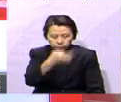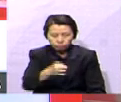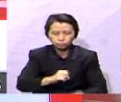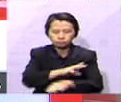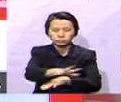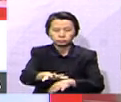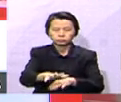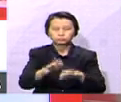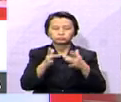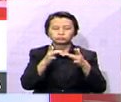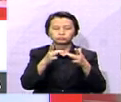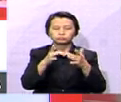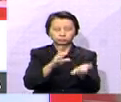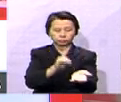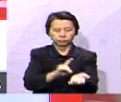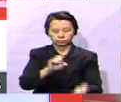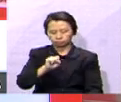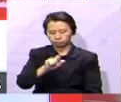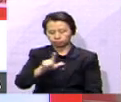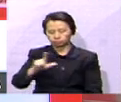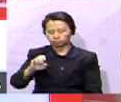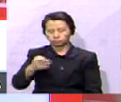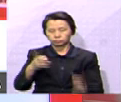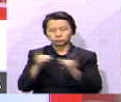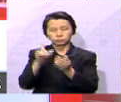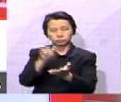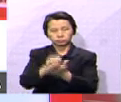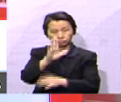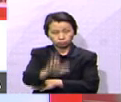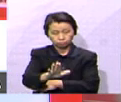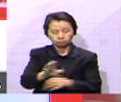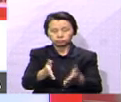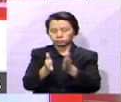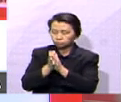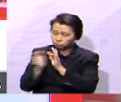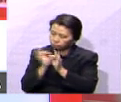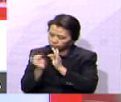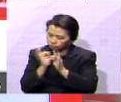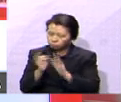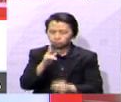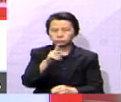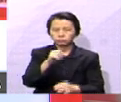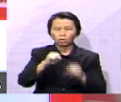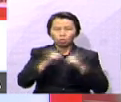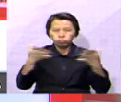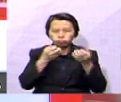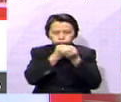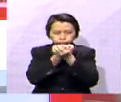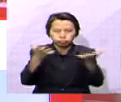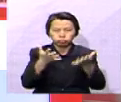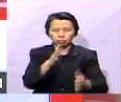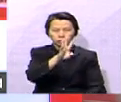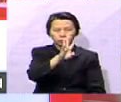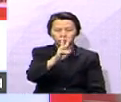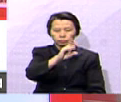gajet Datuk Seri Dr Mohamad Salleh yang ditemui media petang tadi turut diminta mengulas mengenai kes kebocoran maklumat